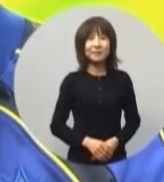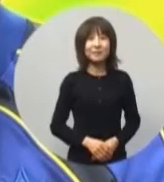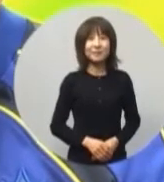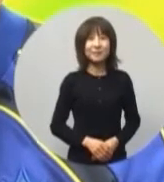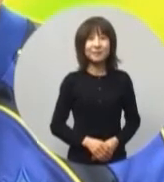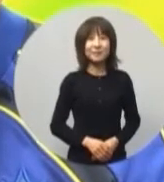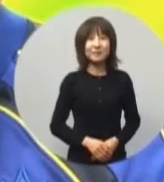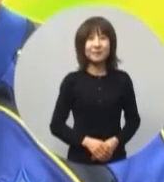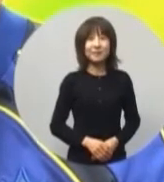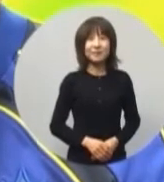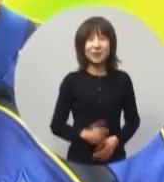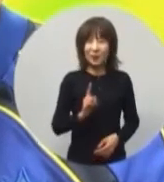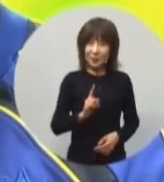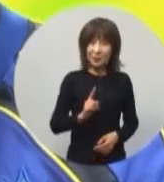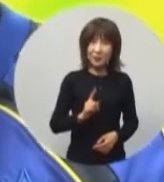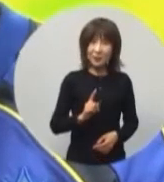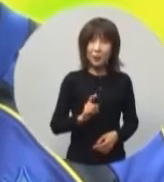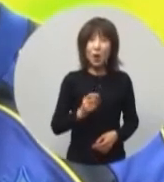どこだ、